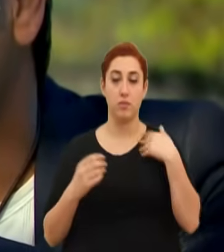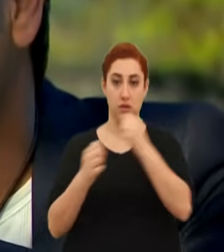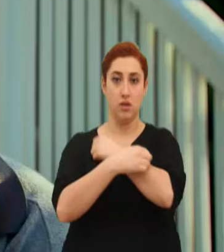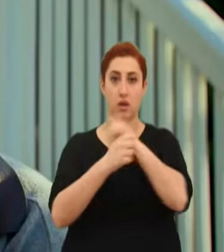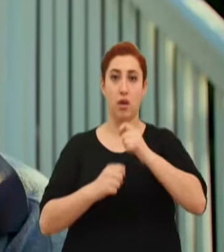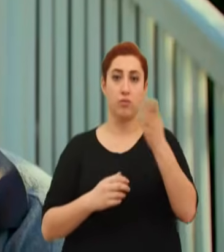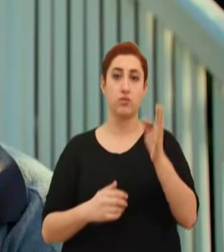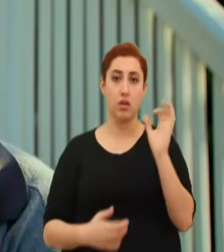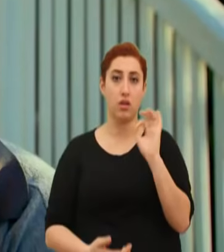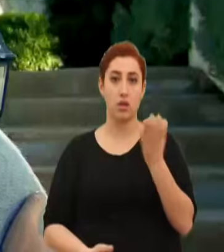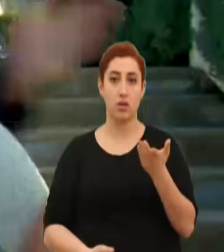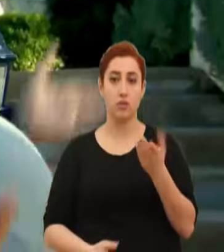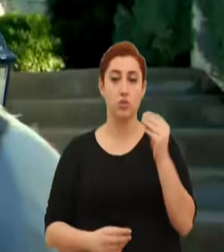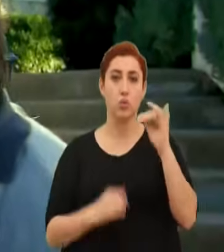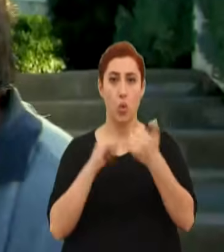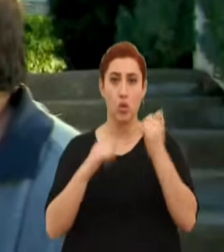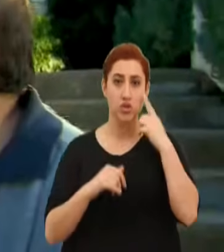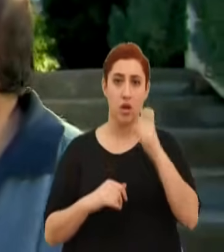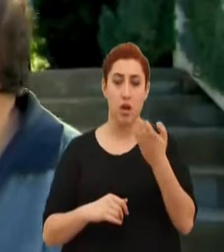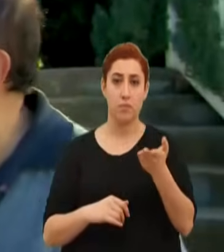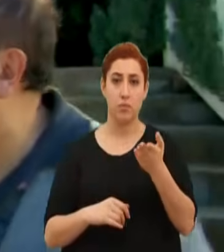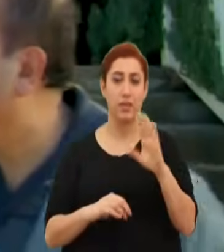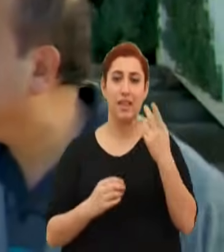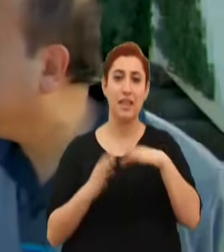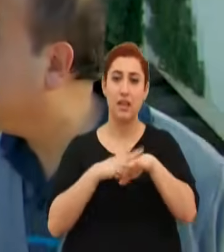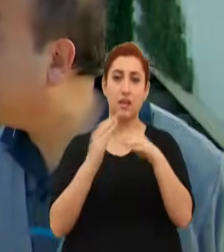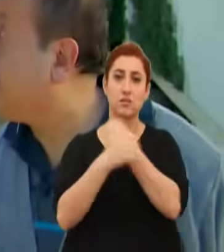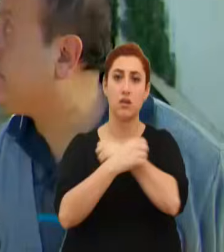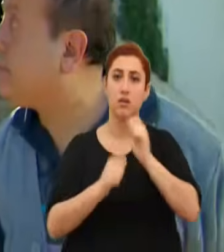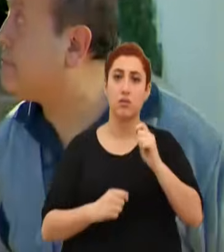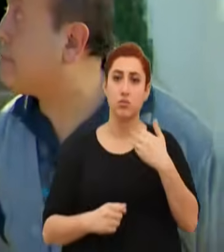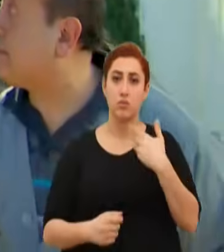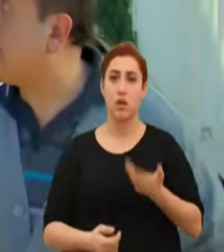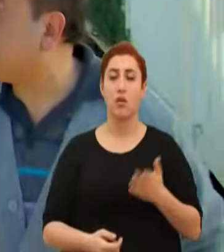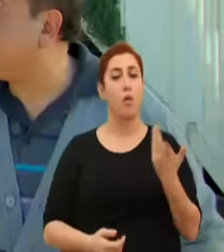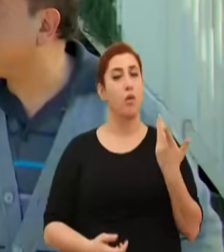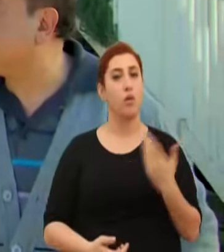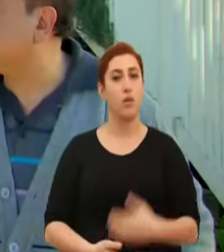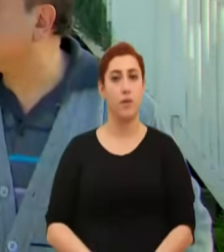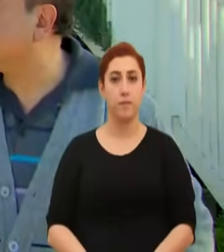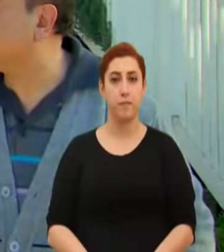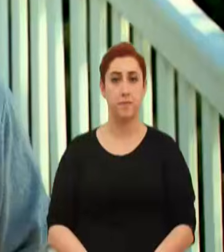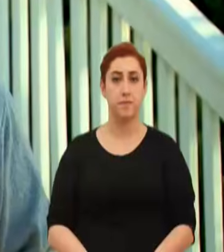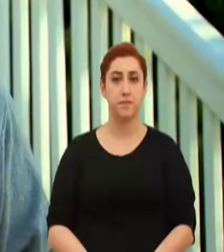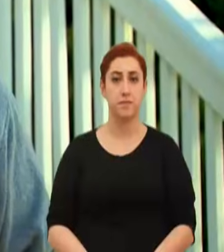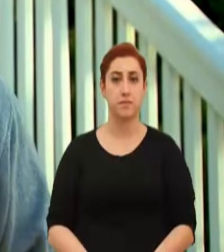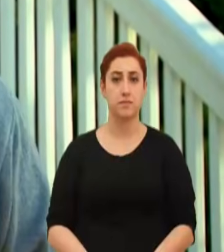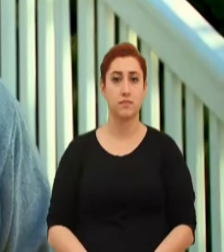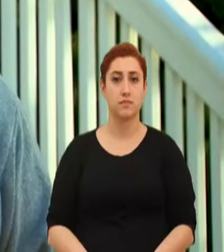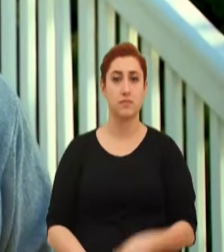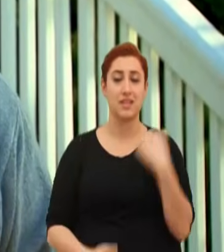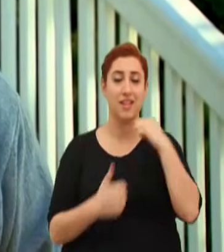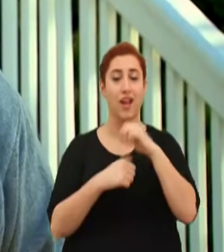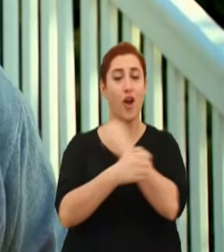Sarılıyorsun bana Şükrü. Çocuk oyuncağı mı bu ya? Niye sarılıyorsun sen bana ya? Allah Allah. Size